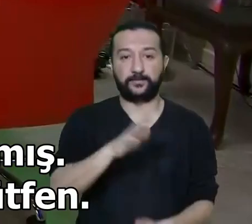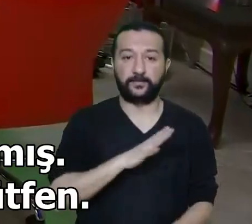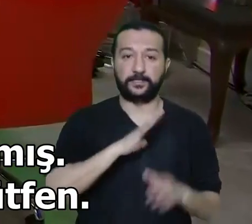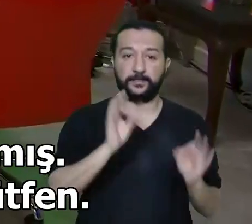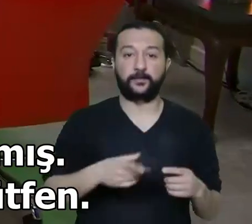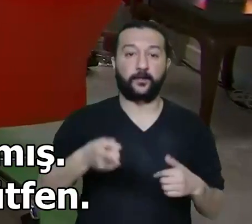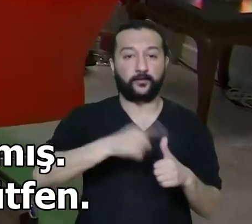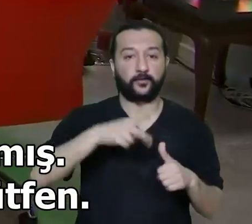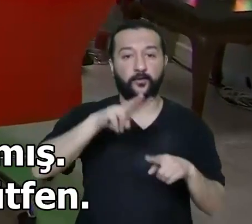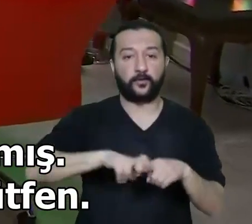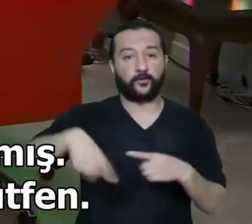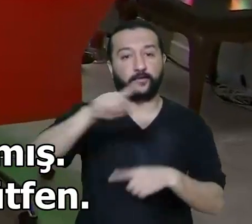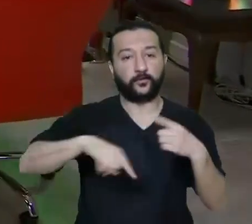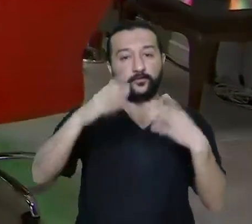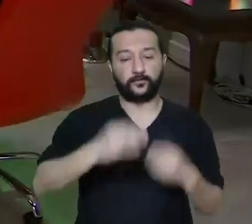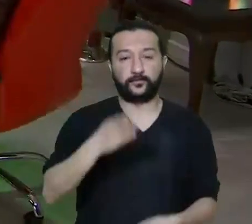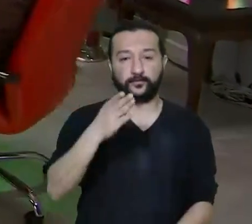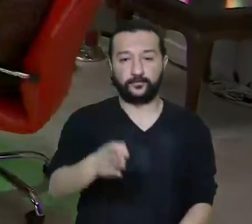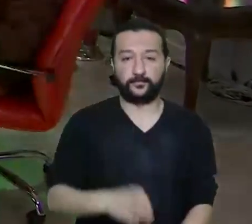varmış. Önce koltuklar dönsün lütfen.